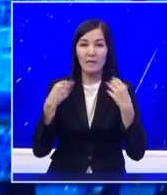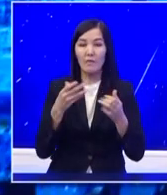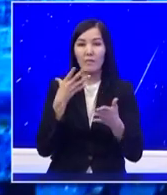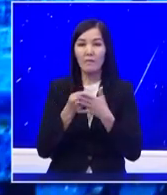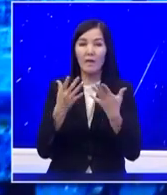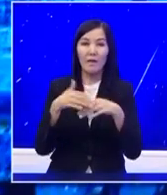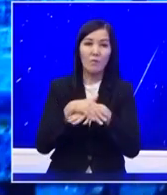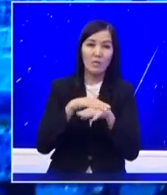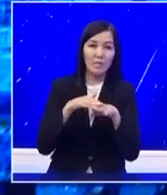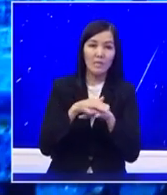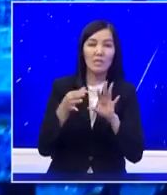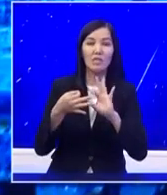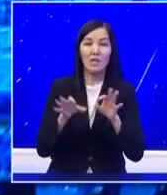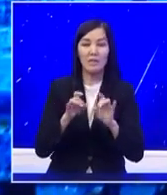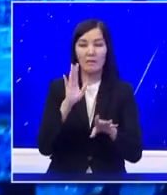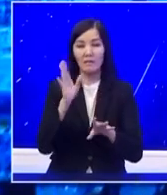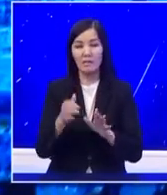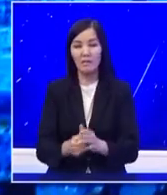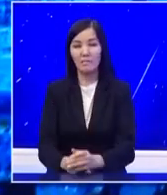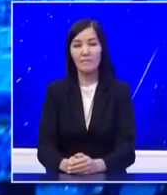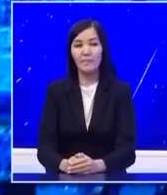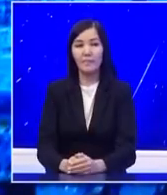соотечественников, узнаем из материала Евгении Присяжной.